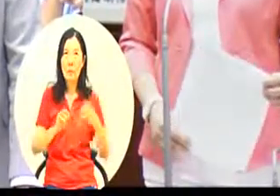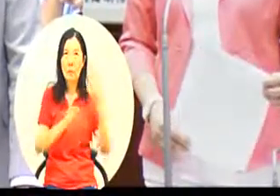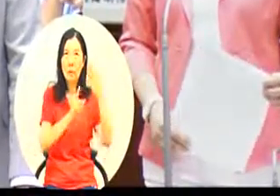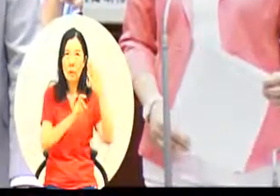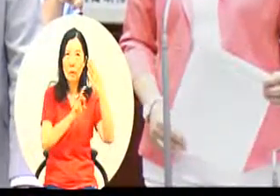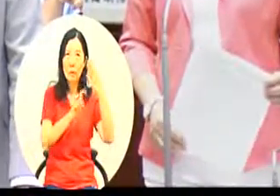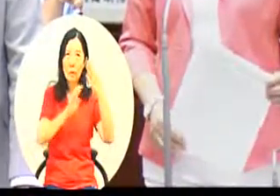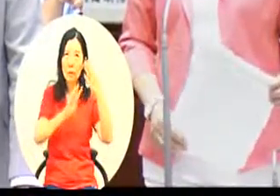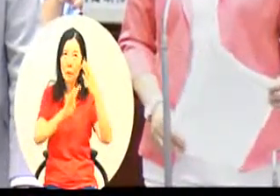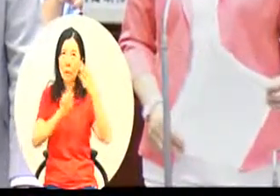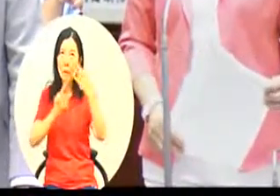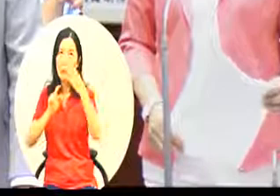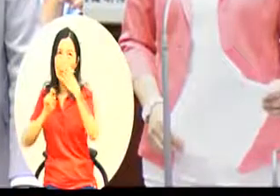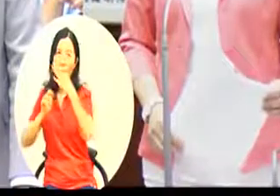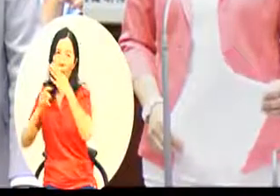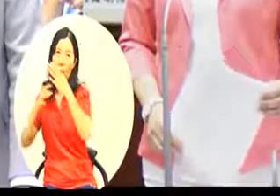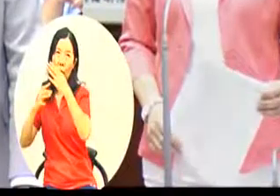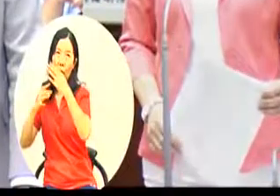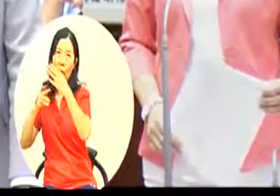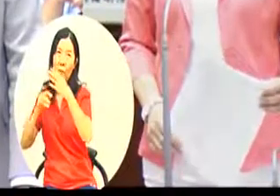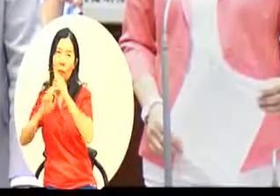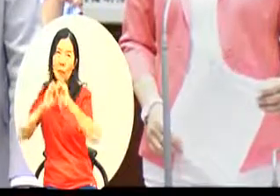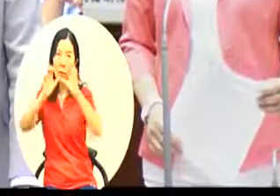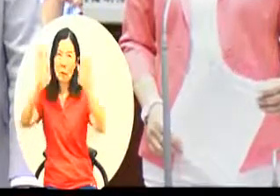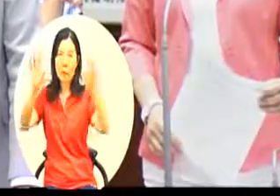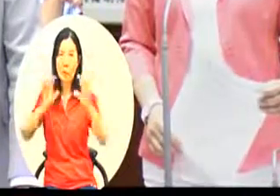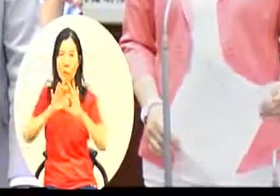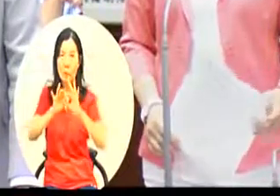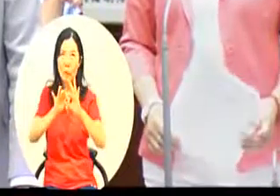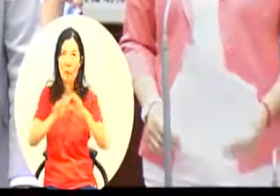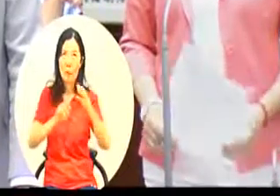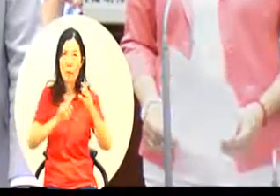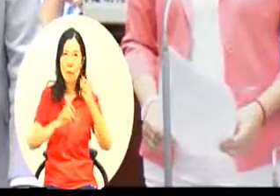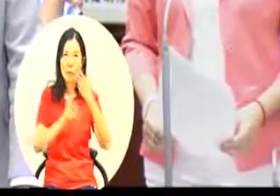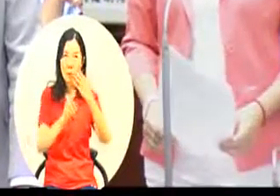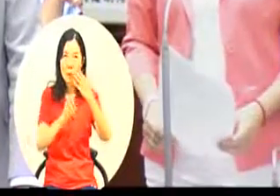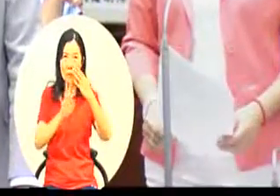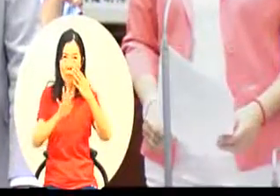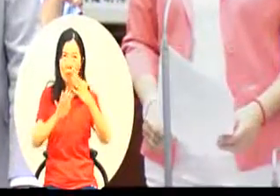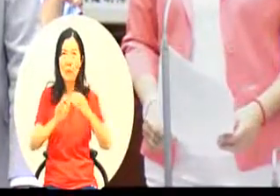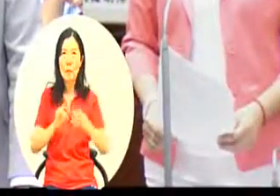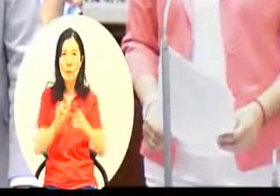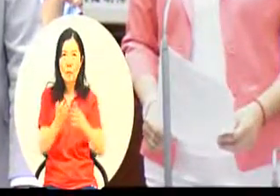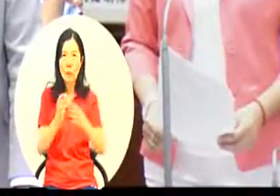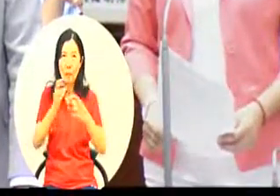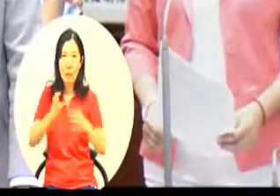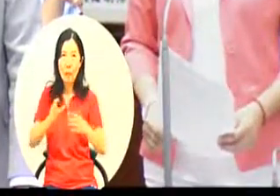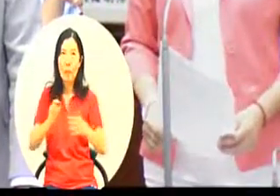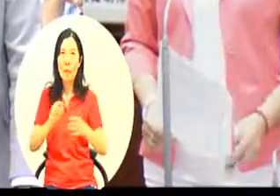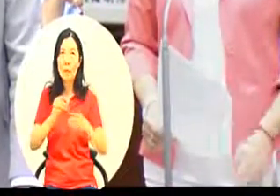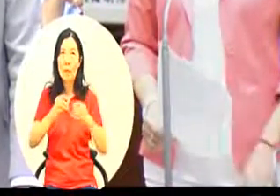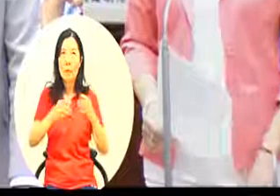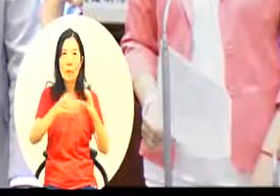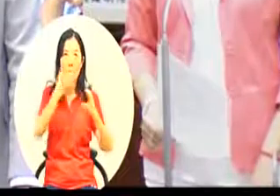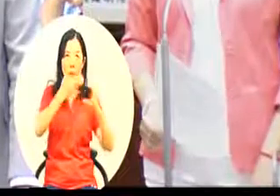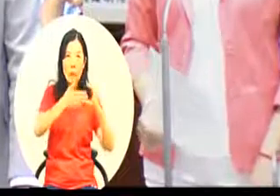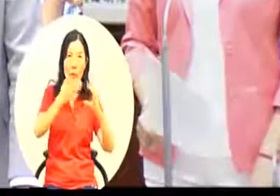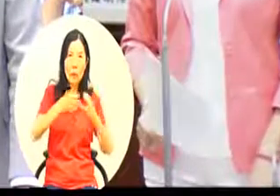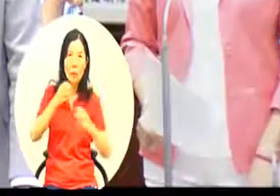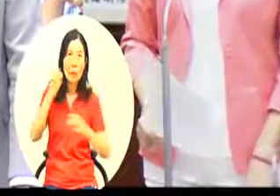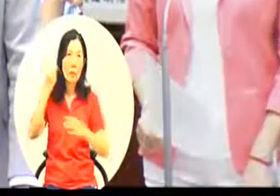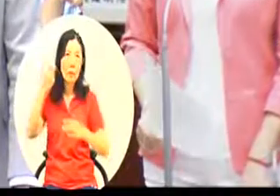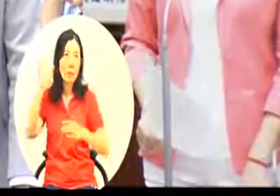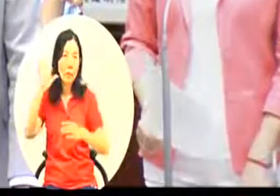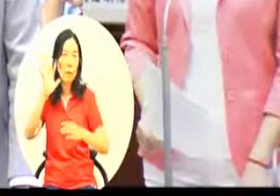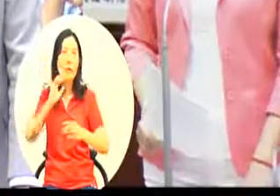断的放送，包括说我们在14日活动举办前天还透过3节的新闻来提醒我们所有的